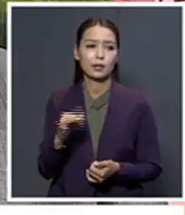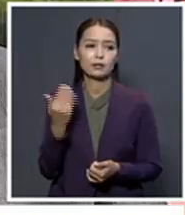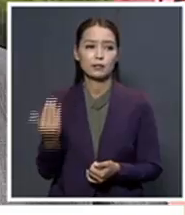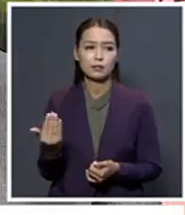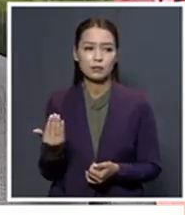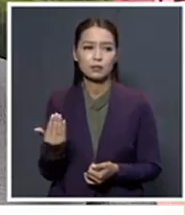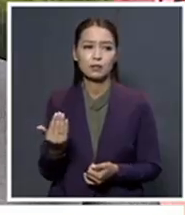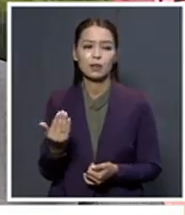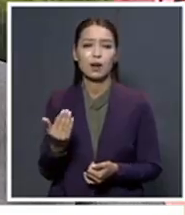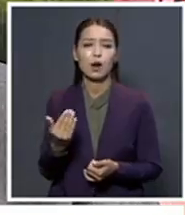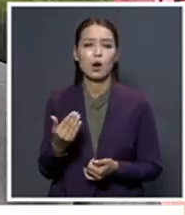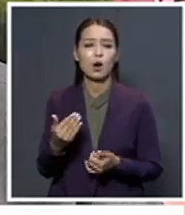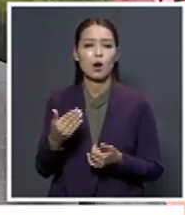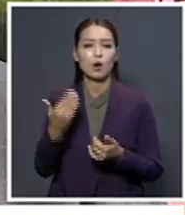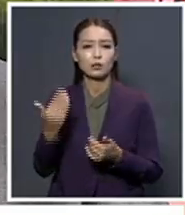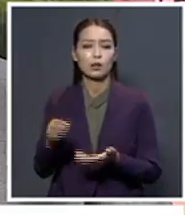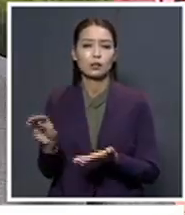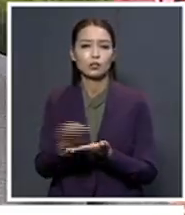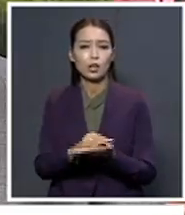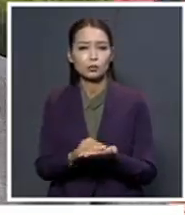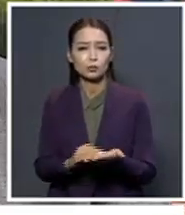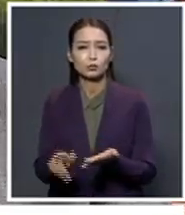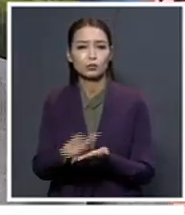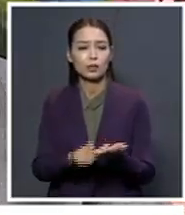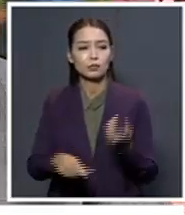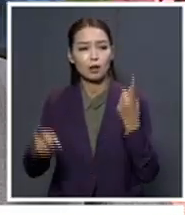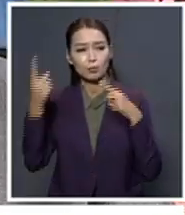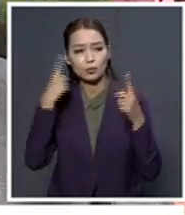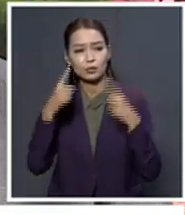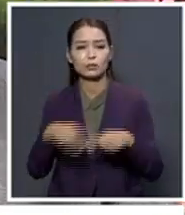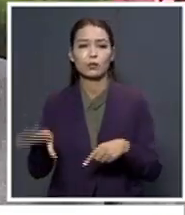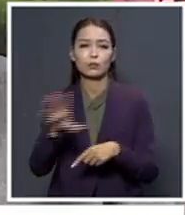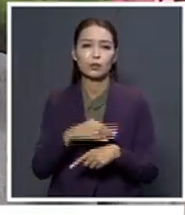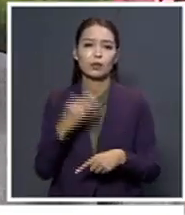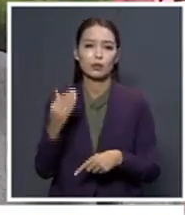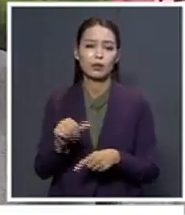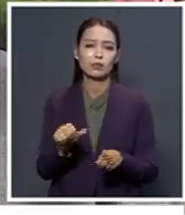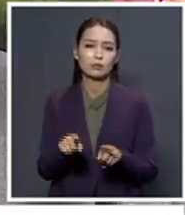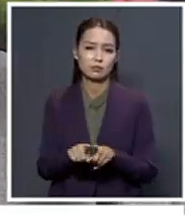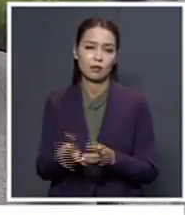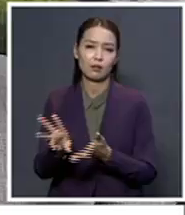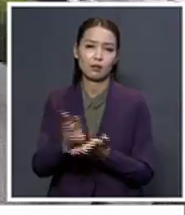Абайдың зерттеудің базисі, релісі енді